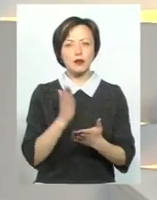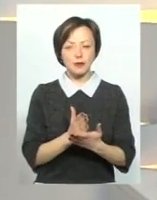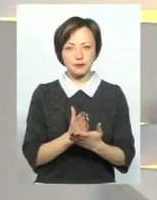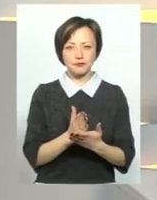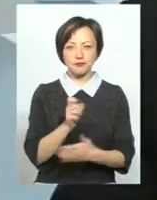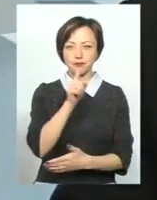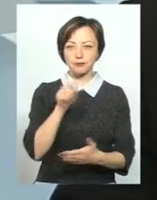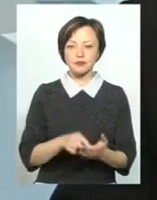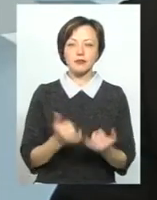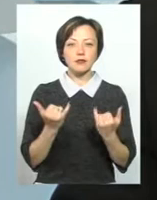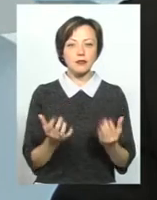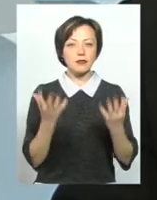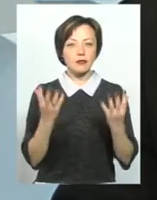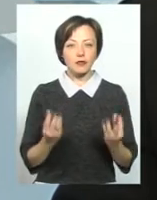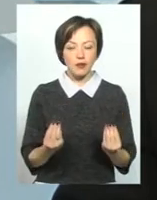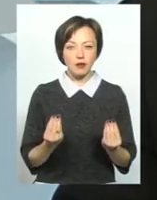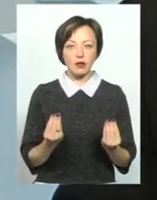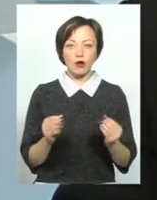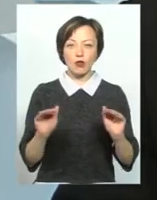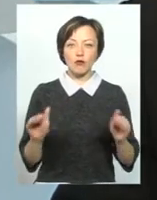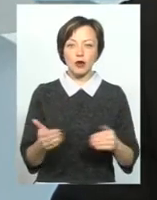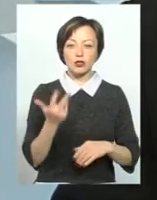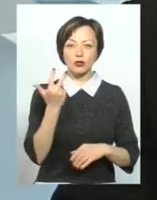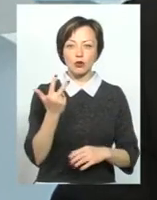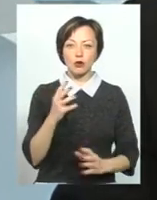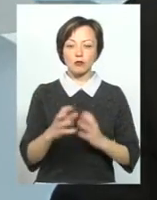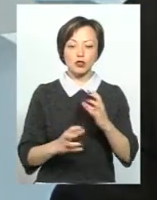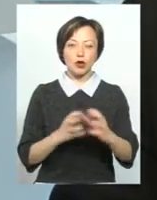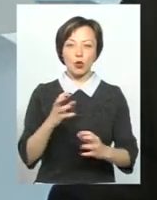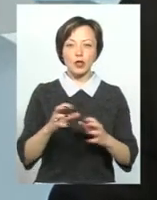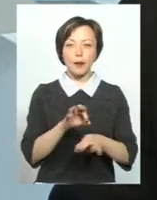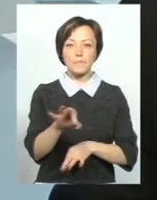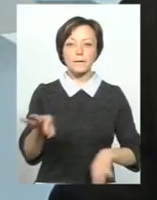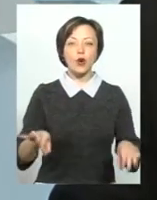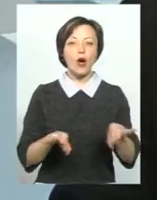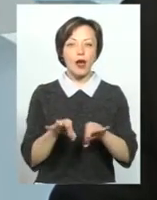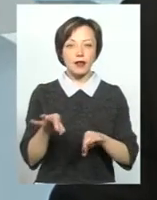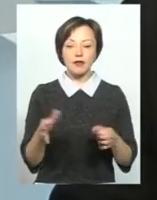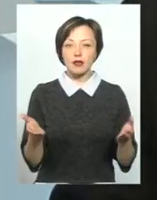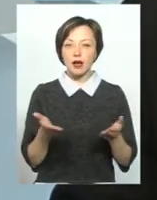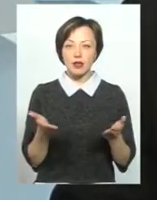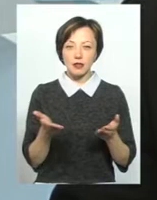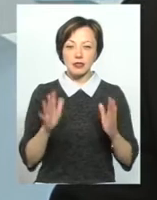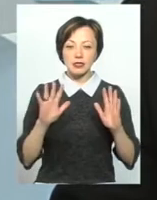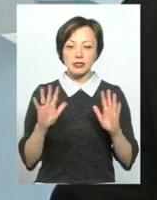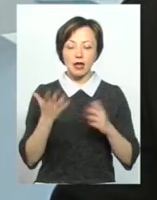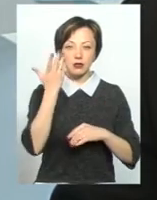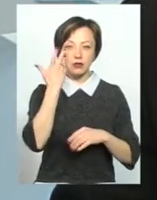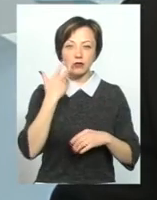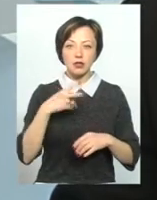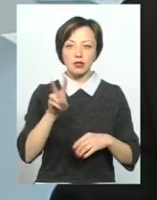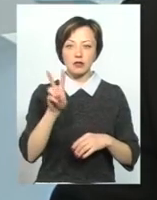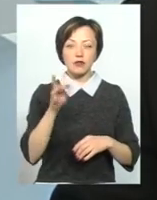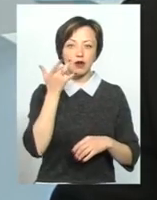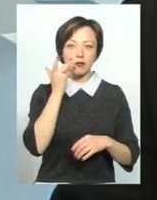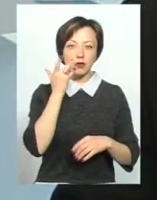на сьогодні? На сьогоднішній день в межах трьох міжнародних проєктів які сталися після того, як два